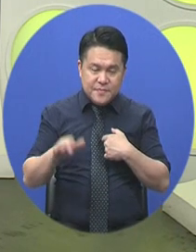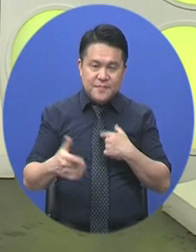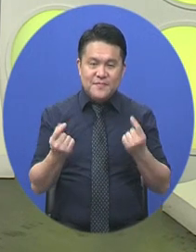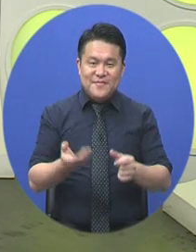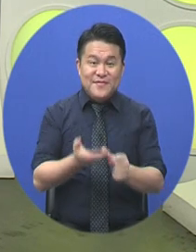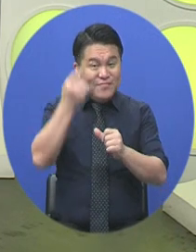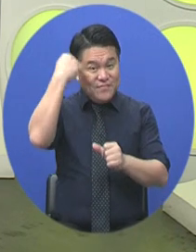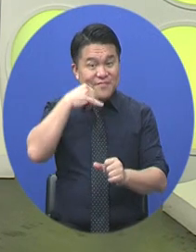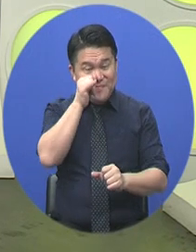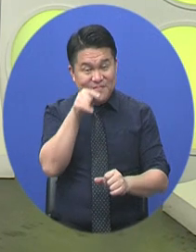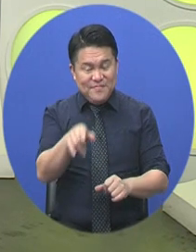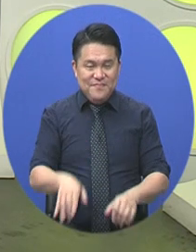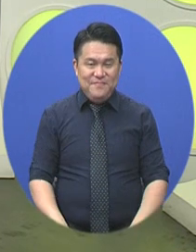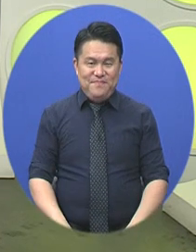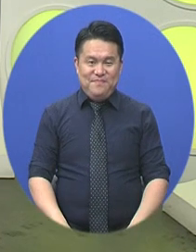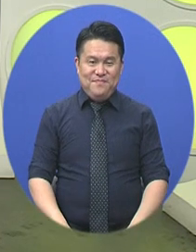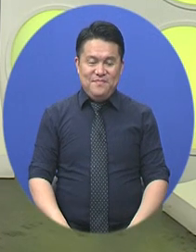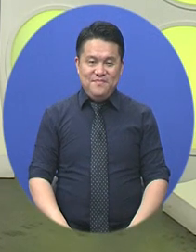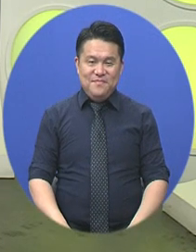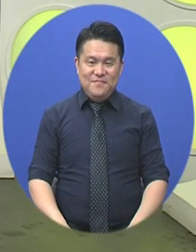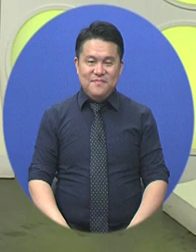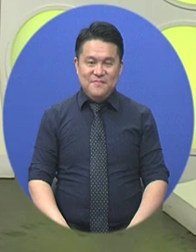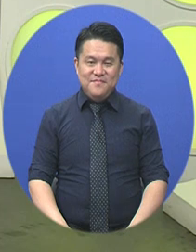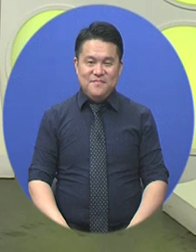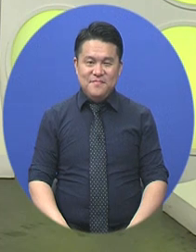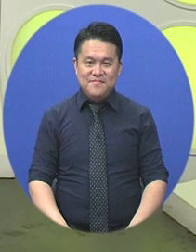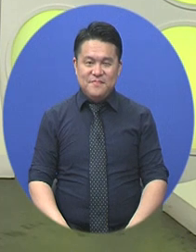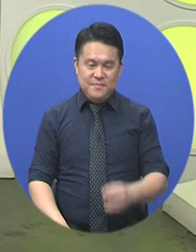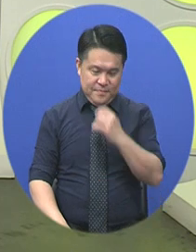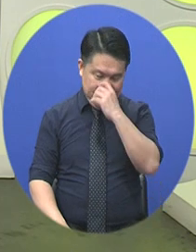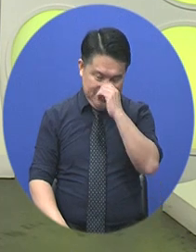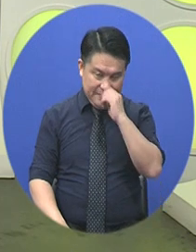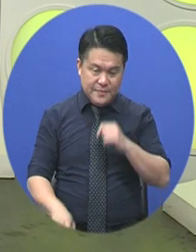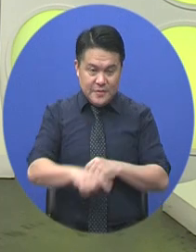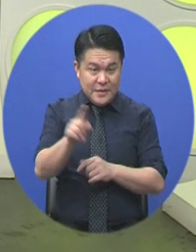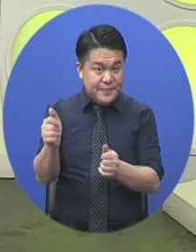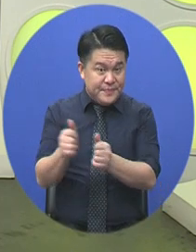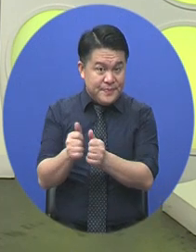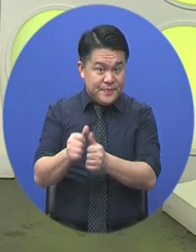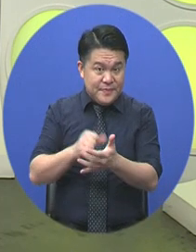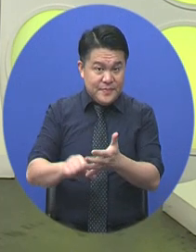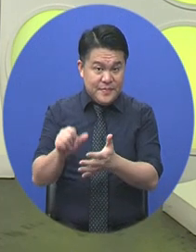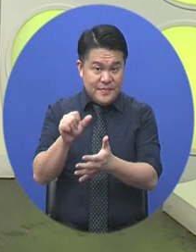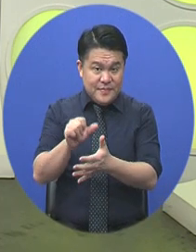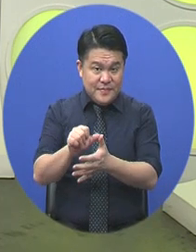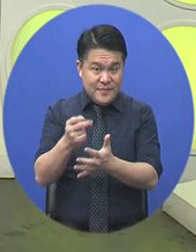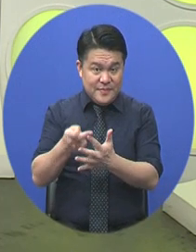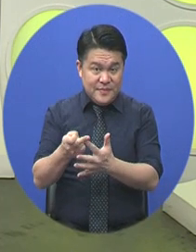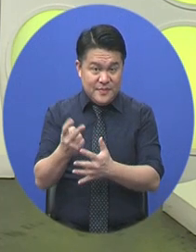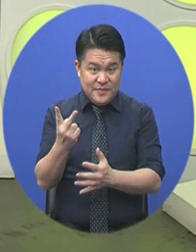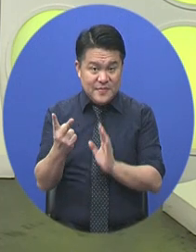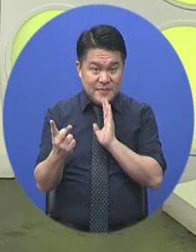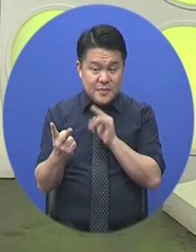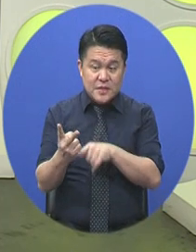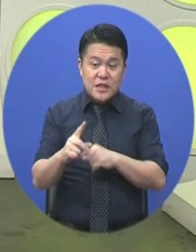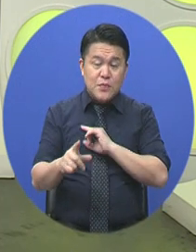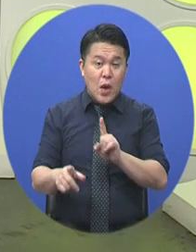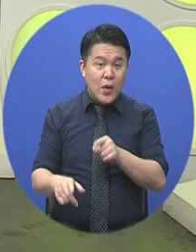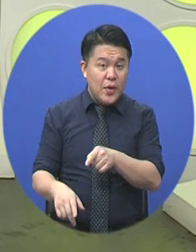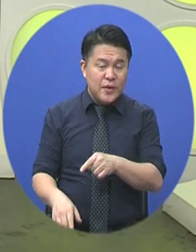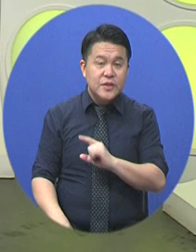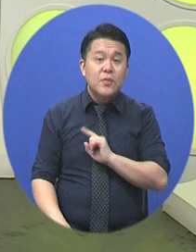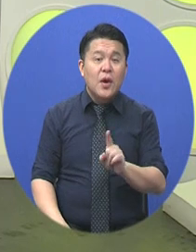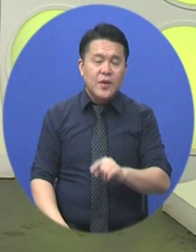같이 키우는 느낌까지 들어요, 최미라 팀. 어머, 남자아이들이죠? 네, 맞아요. 이름 둘 한번더 다? 알려주세요.